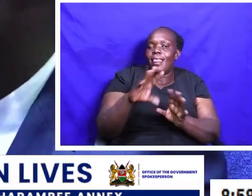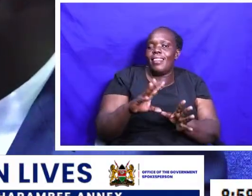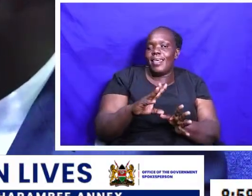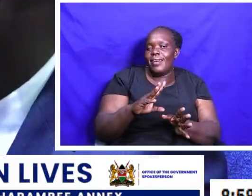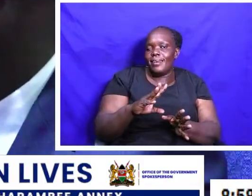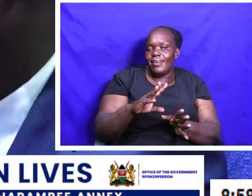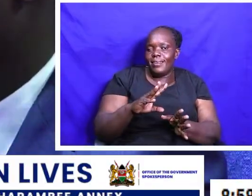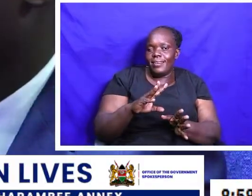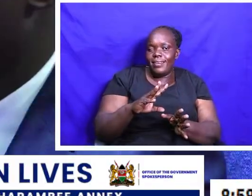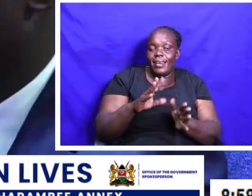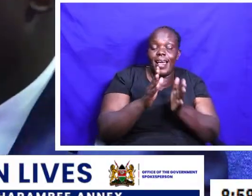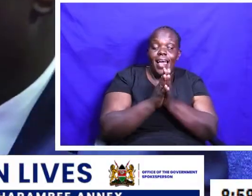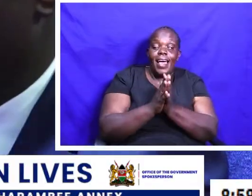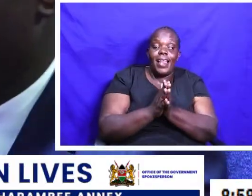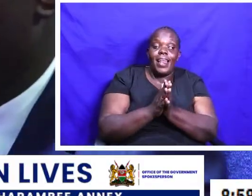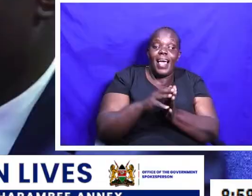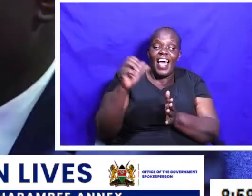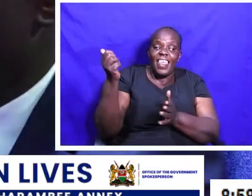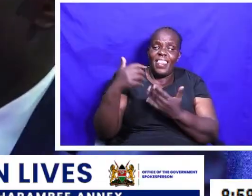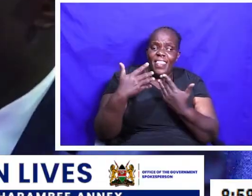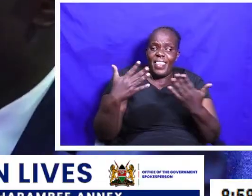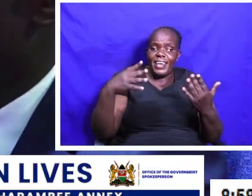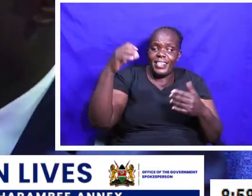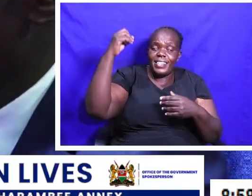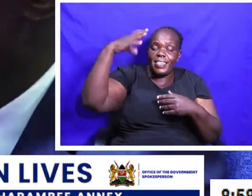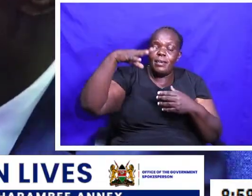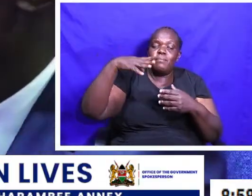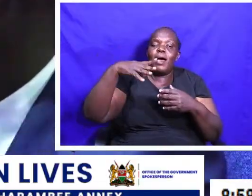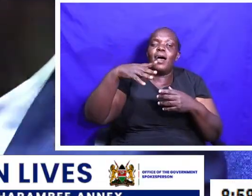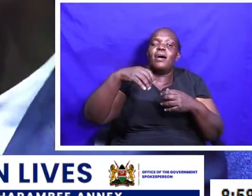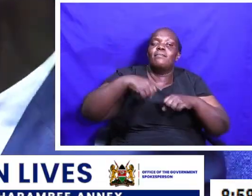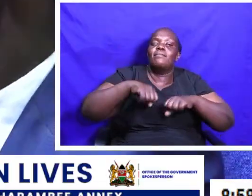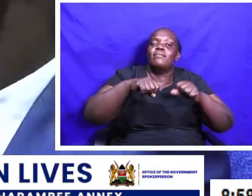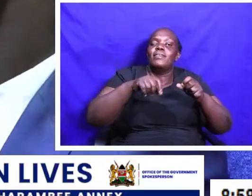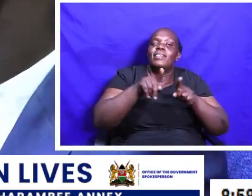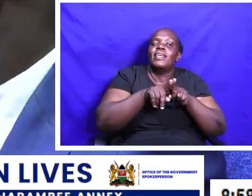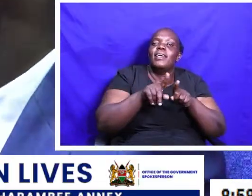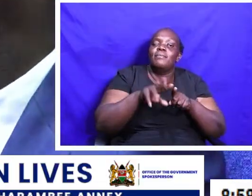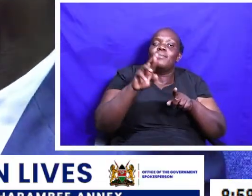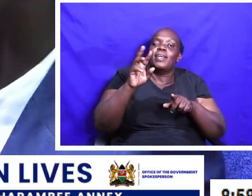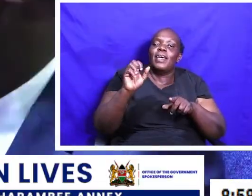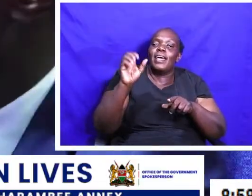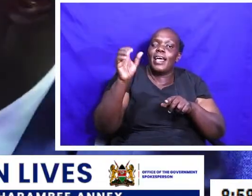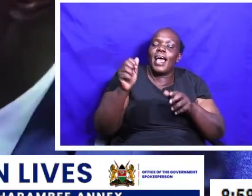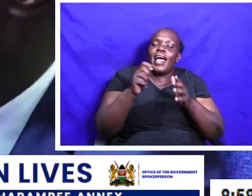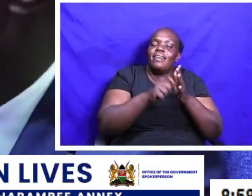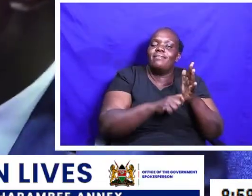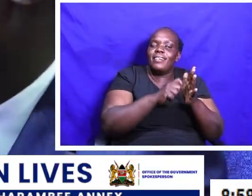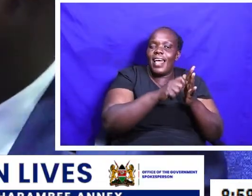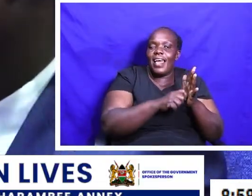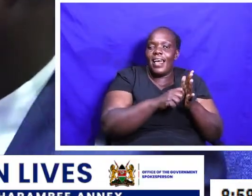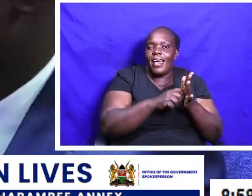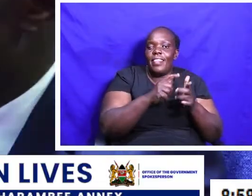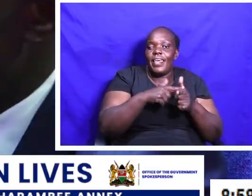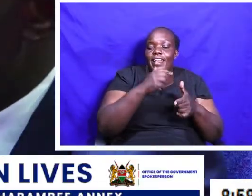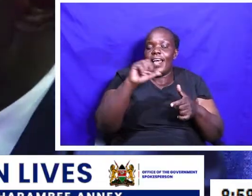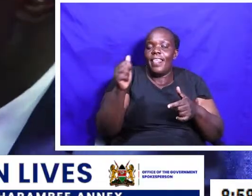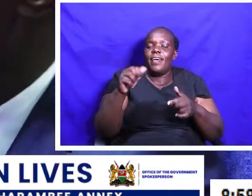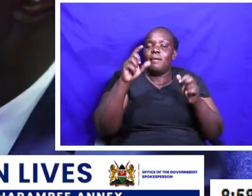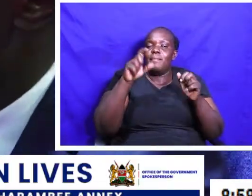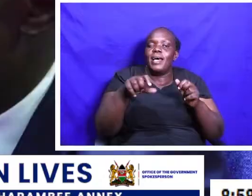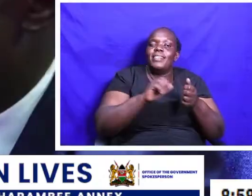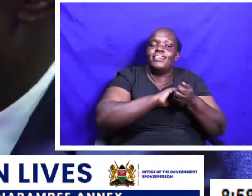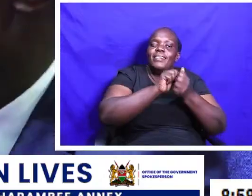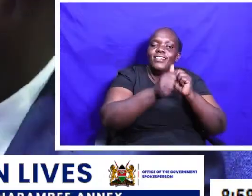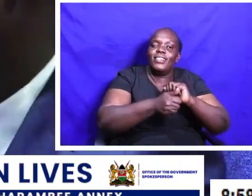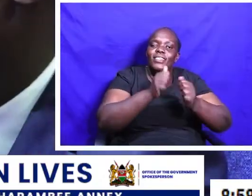oil. Na kitu ingine pia kwa stima, kitu yenye unabadilisha tu ni brake pengine na tire. But hii ingine